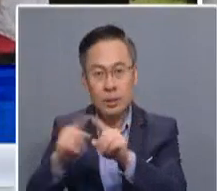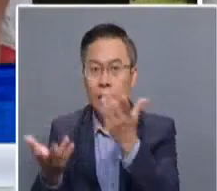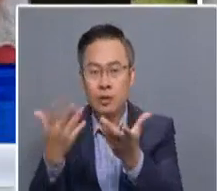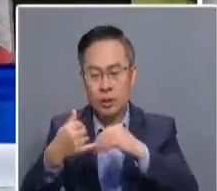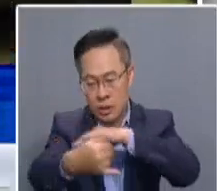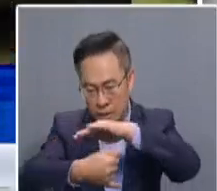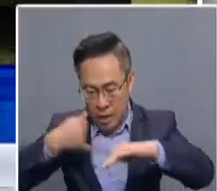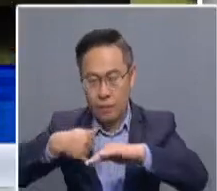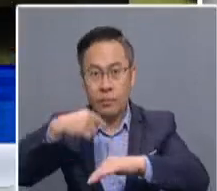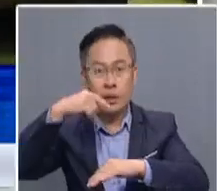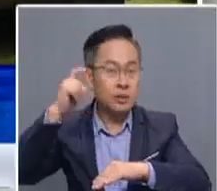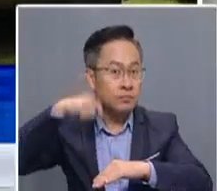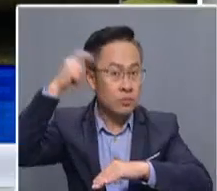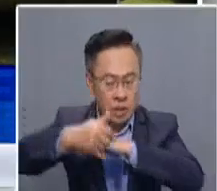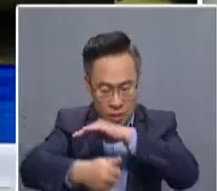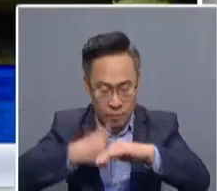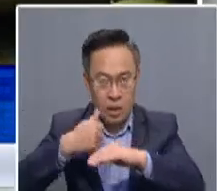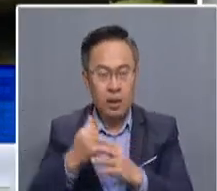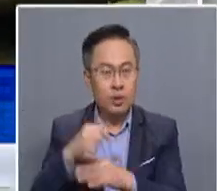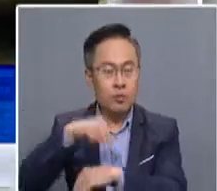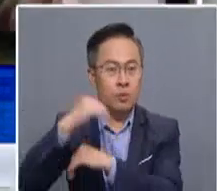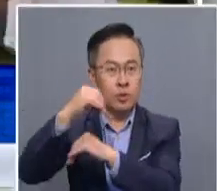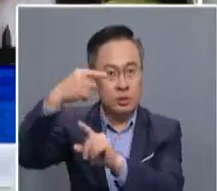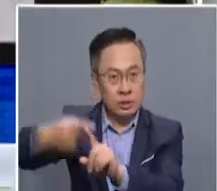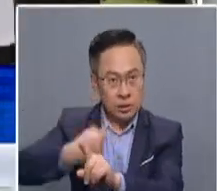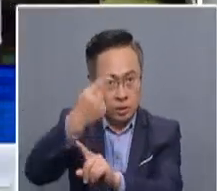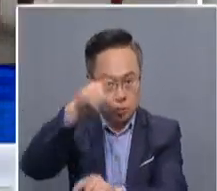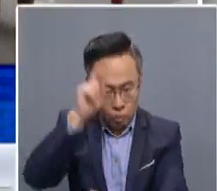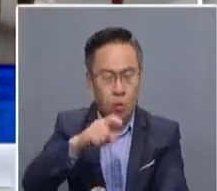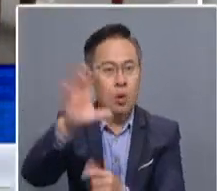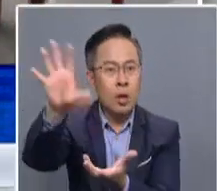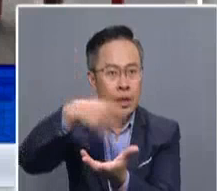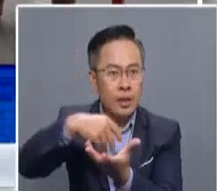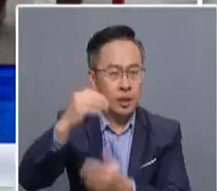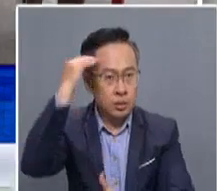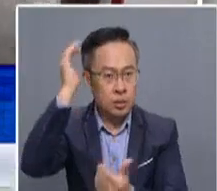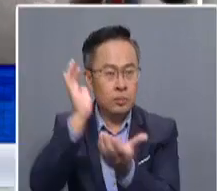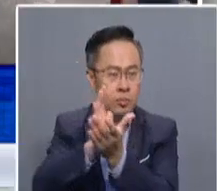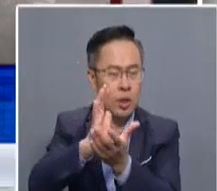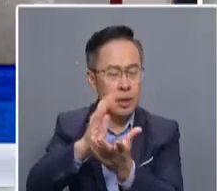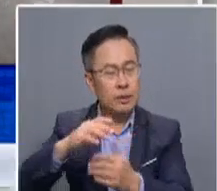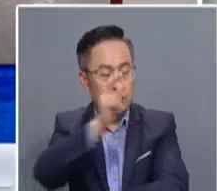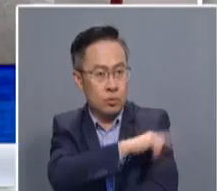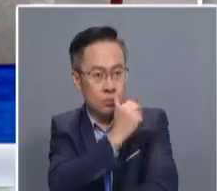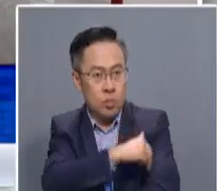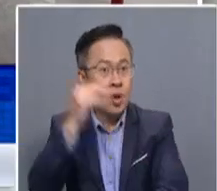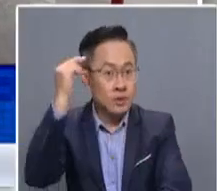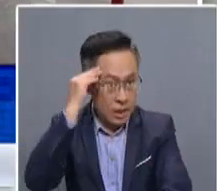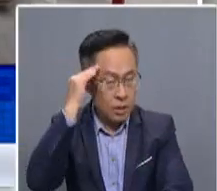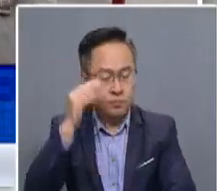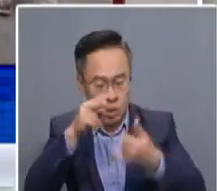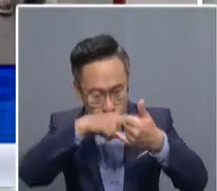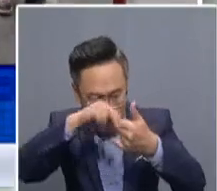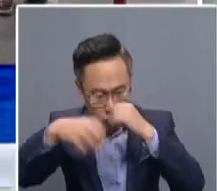าจากประเทศเพื่อนบ้านโดยไม่ผ่านการกักตัวภายใน1เดือนเนี่ยจะต้องมารายงานแล้วก็แจ้งให้เจ้าหน้าที่ทราบเพื่อตรวจสอบหาเชื้อแล้วก็ควบคุมโร